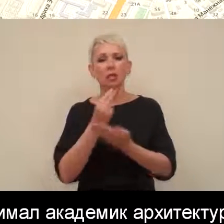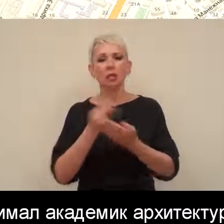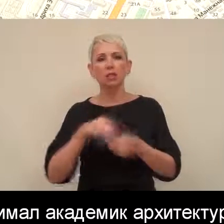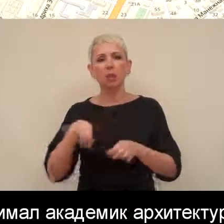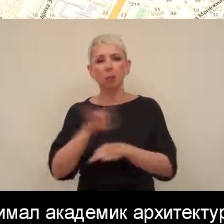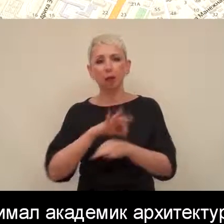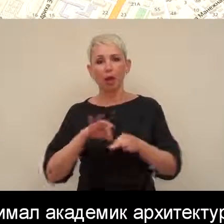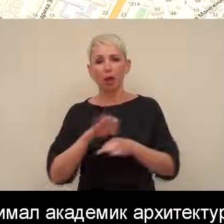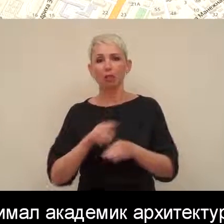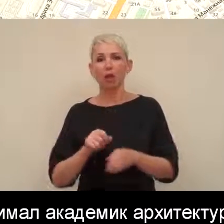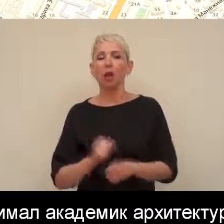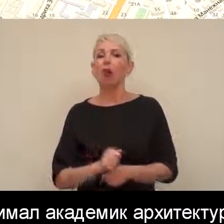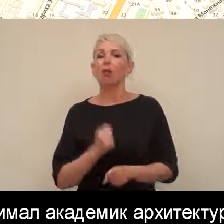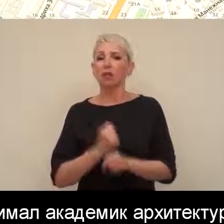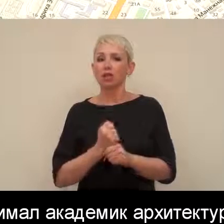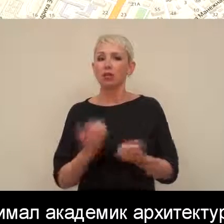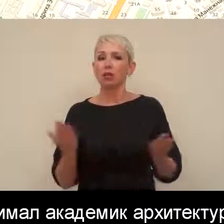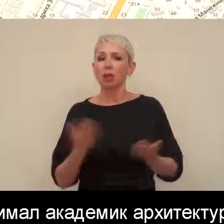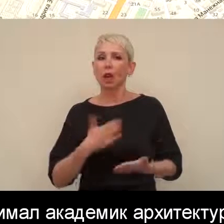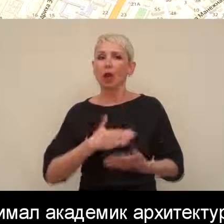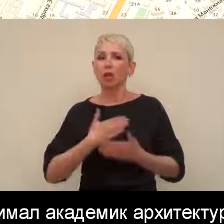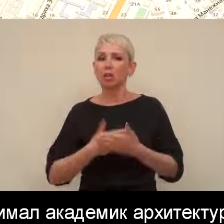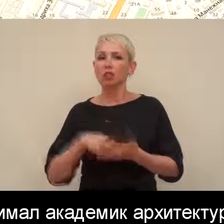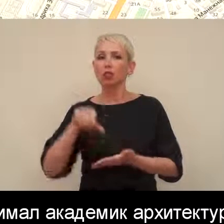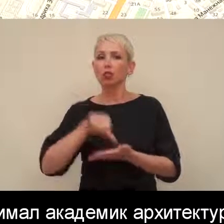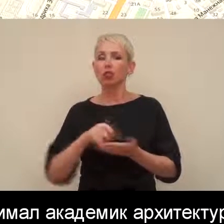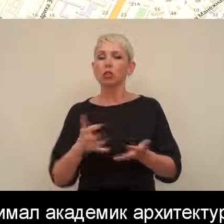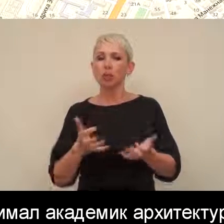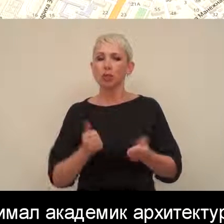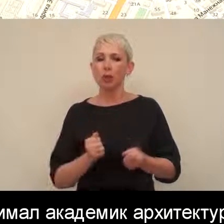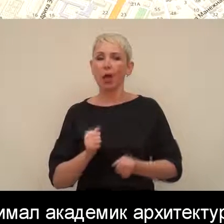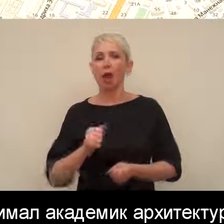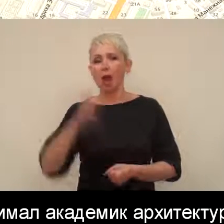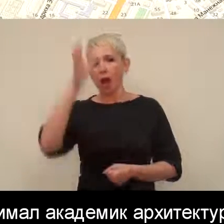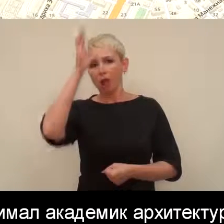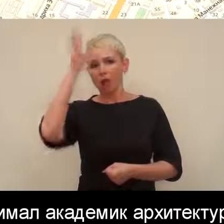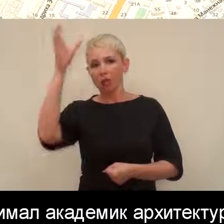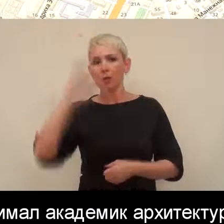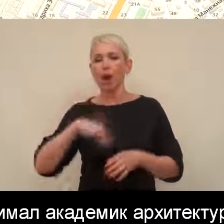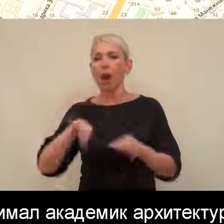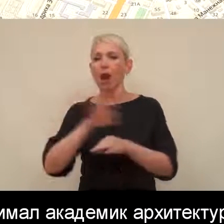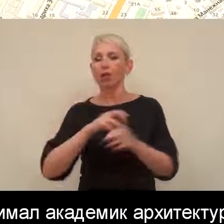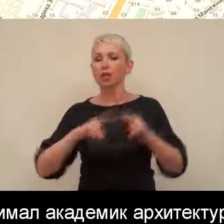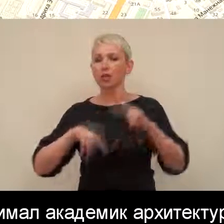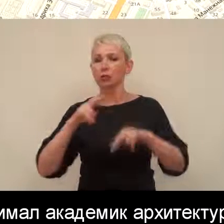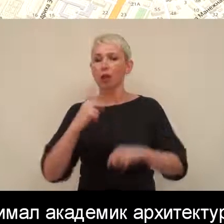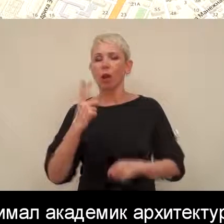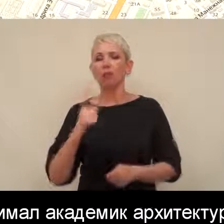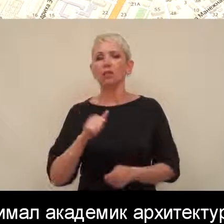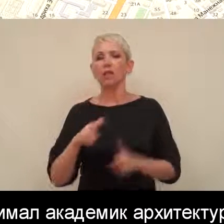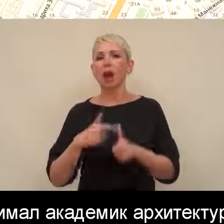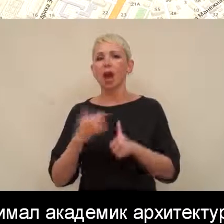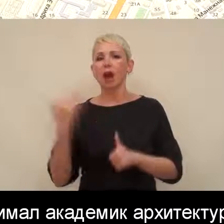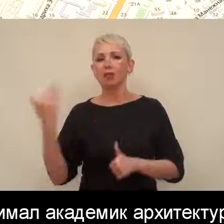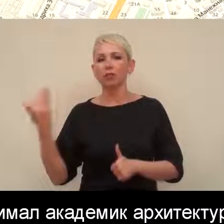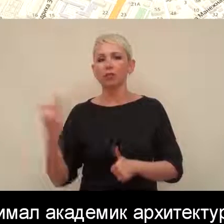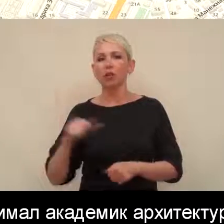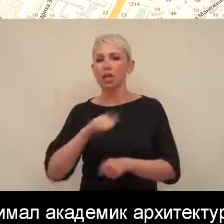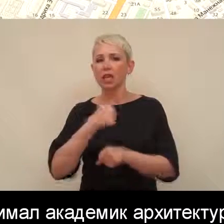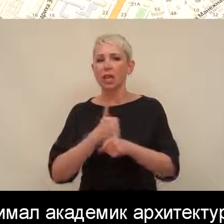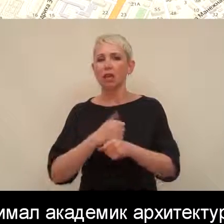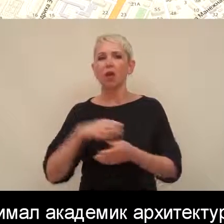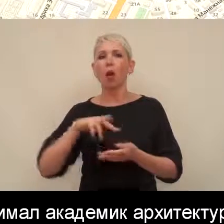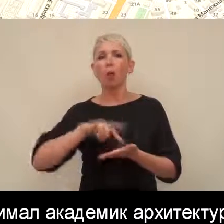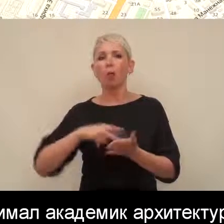в разработке которого активное участие принимал академик архитектуры, один из авторов генерального плана